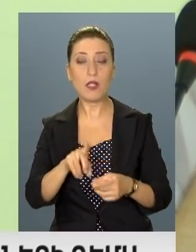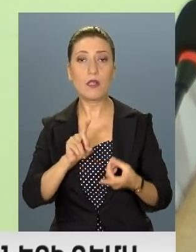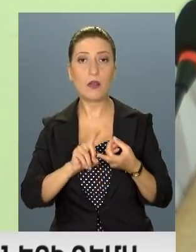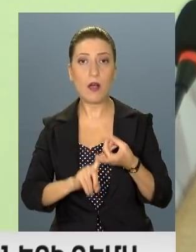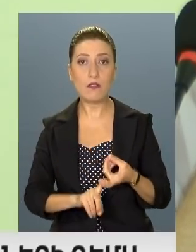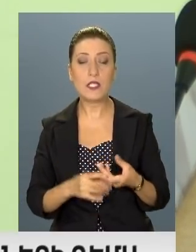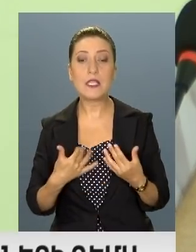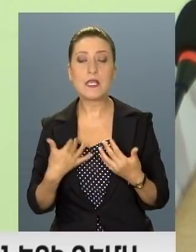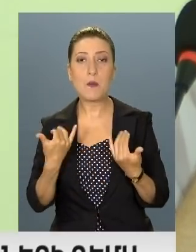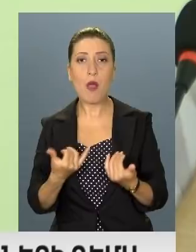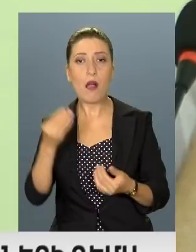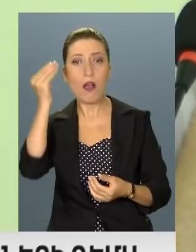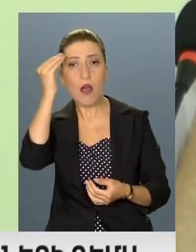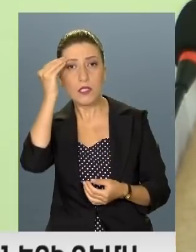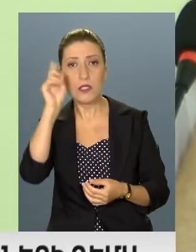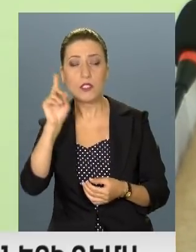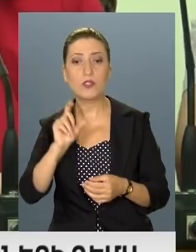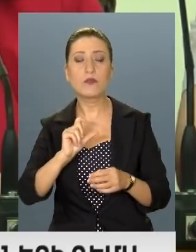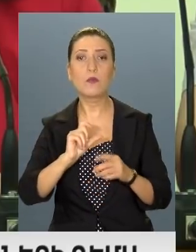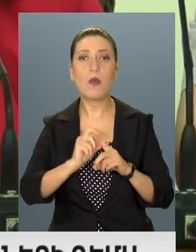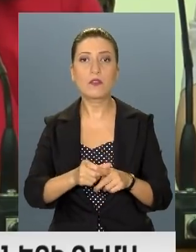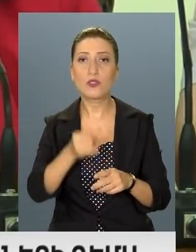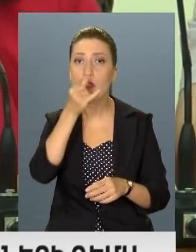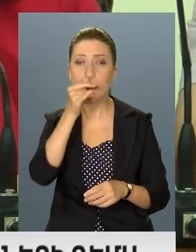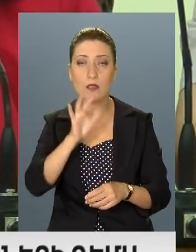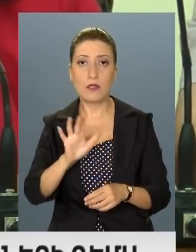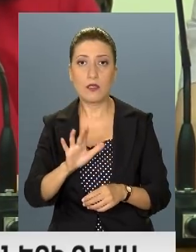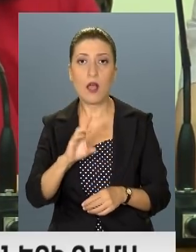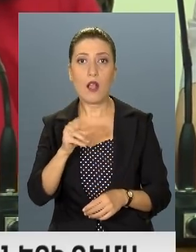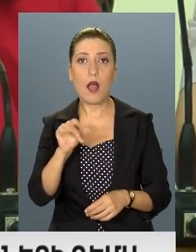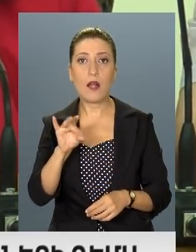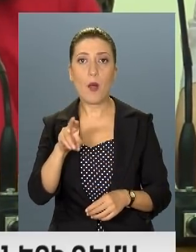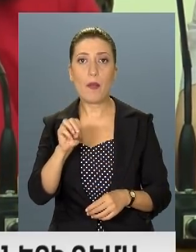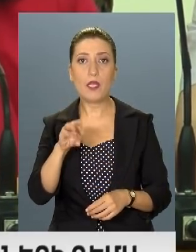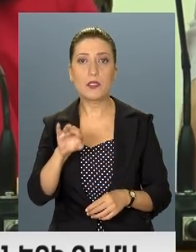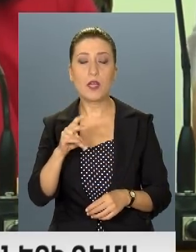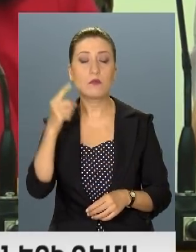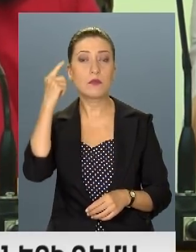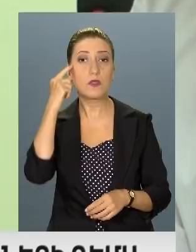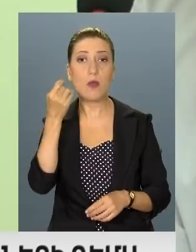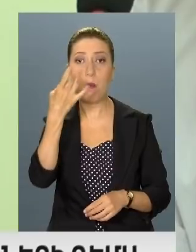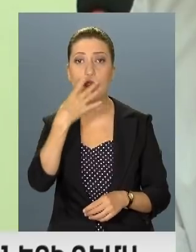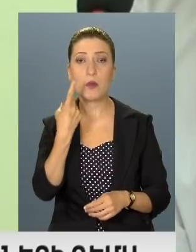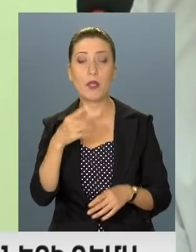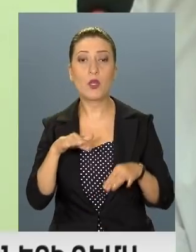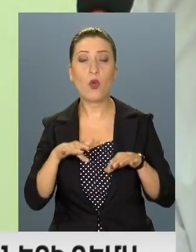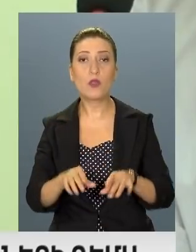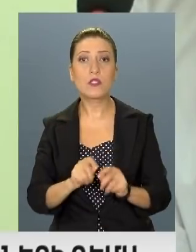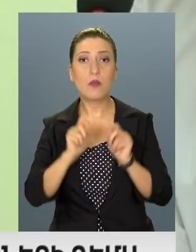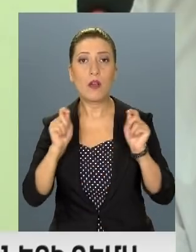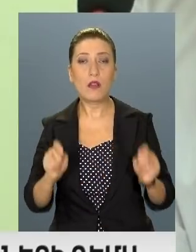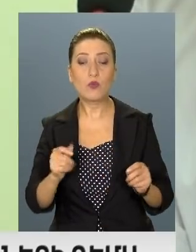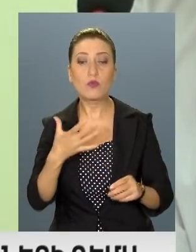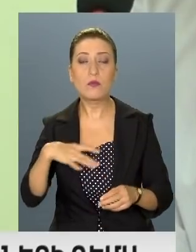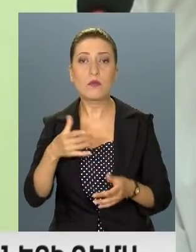այս պահին եւ դիտարկում չենք ցանկանում անել։ Կարապետյանի կարծիքով մարտի 1-ի գործի բացահայտումը հանրային պահանջ է։